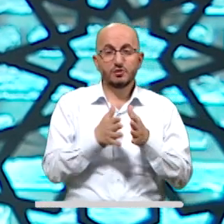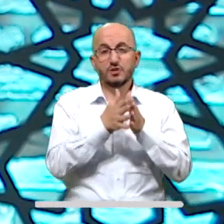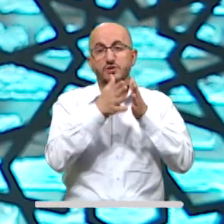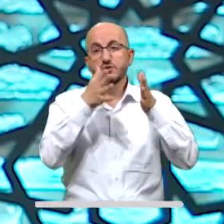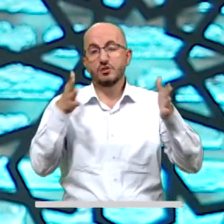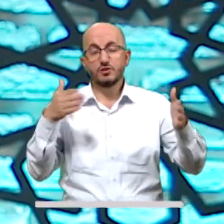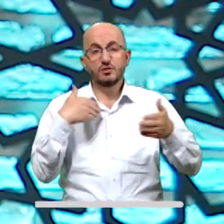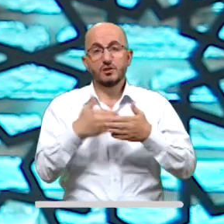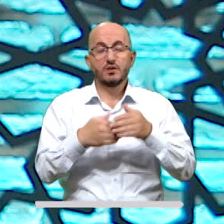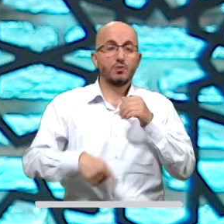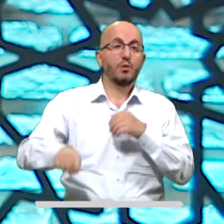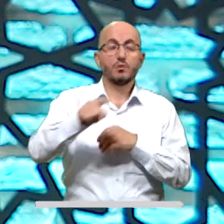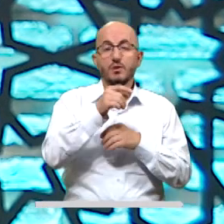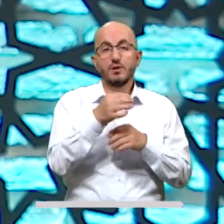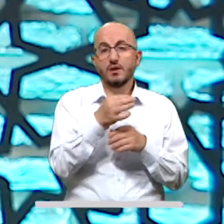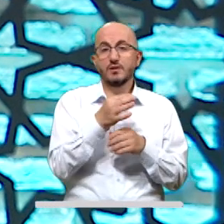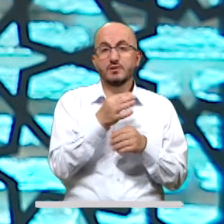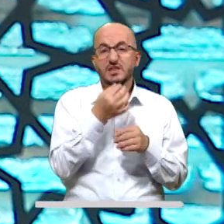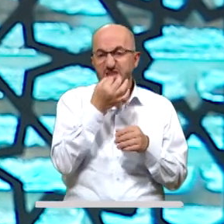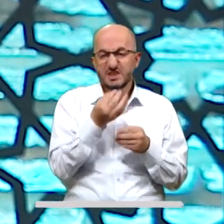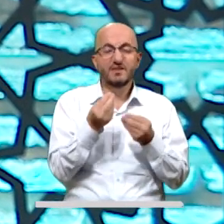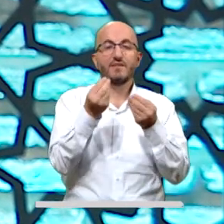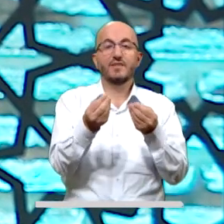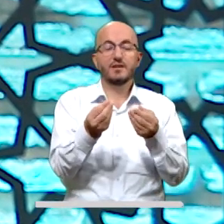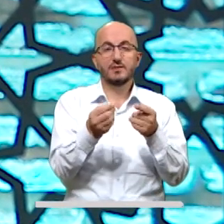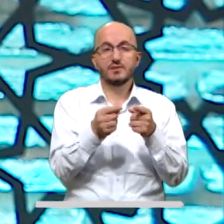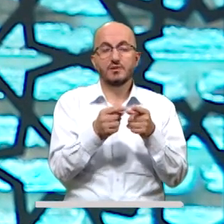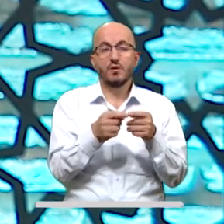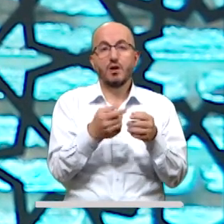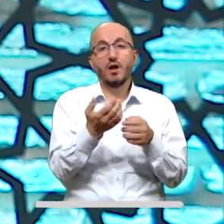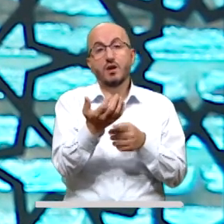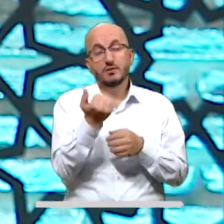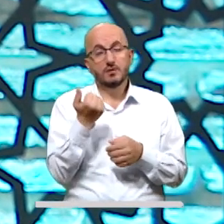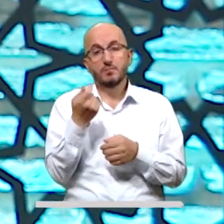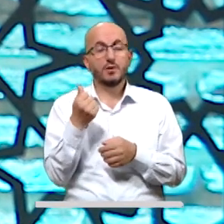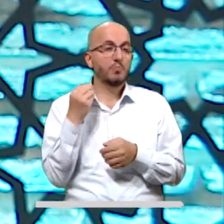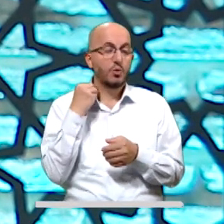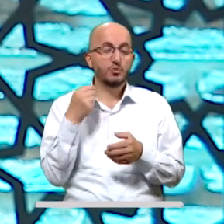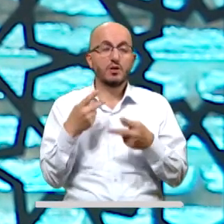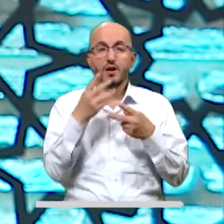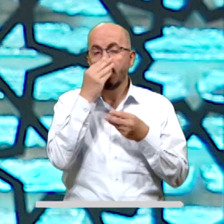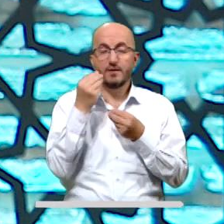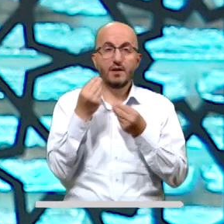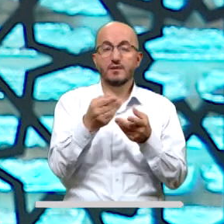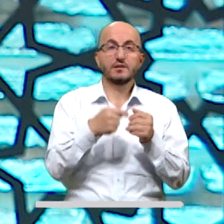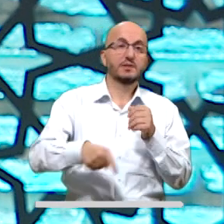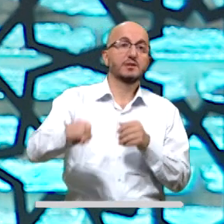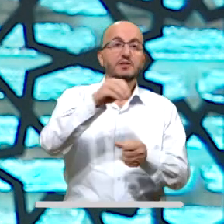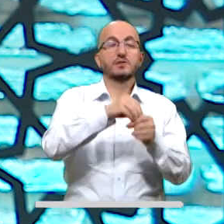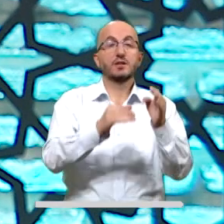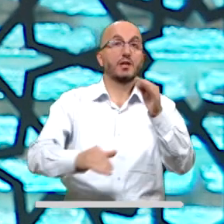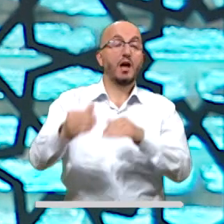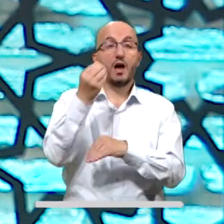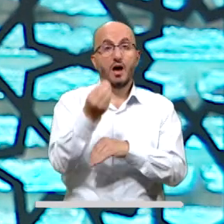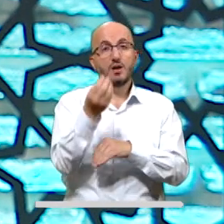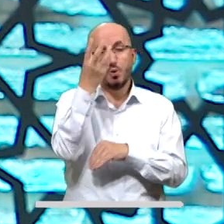onlara mühlet verin. Evet. Hatta onlara bu aldıkları parayı, borçları bağışlarsınız. Bu sizin için daha hayırlı olur